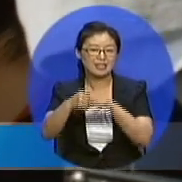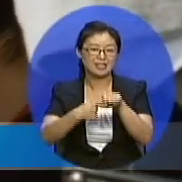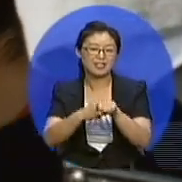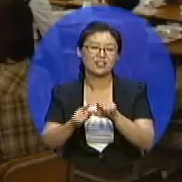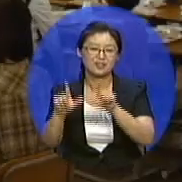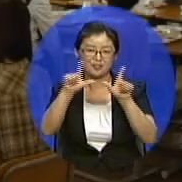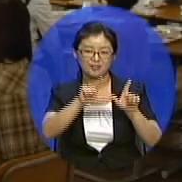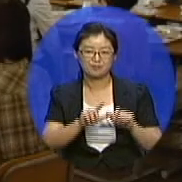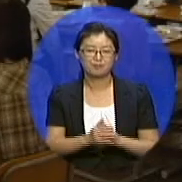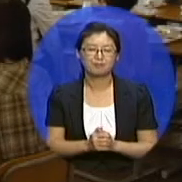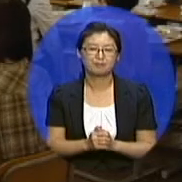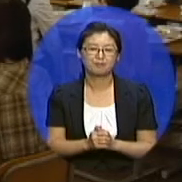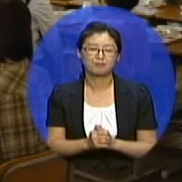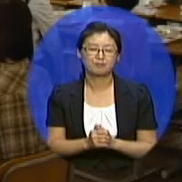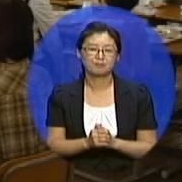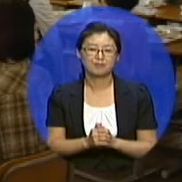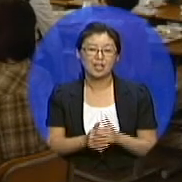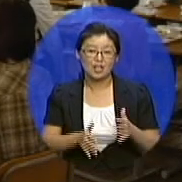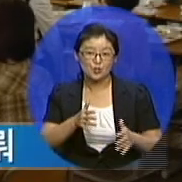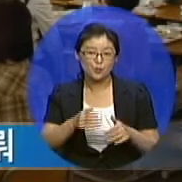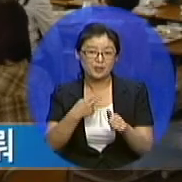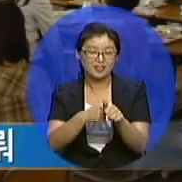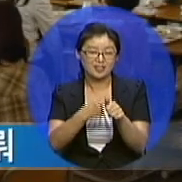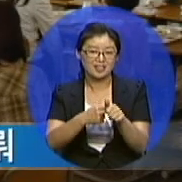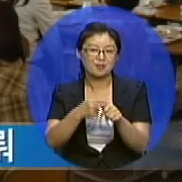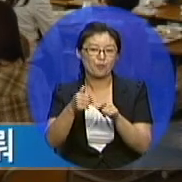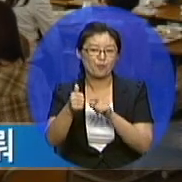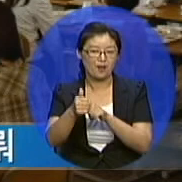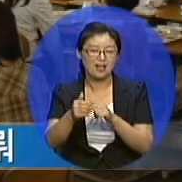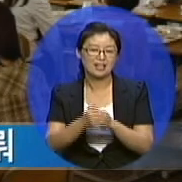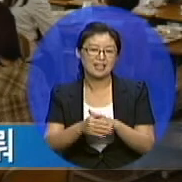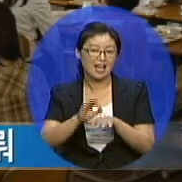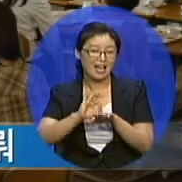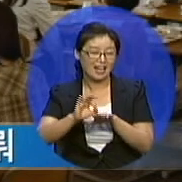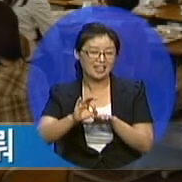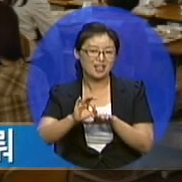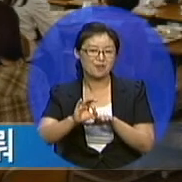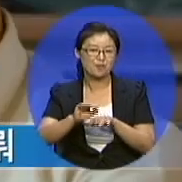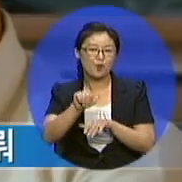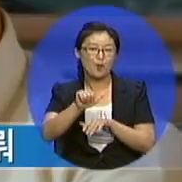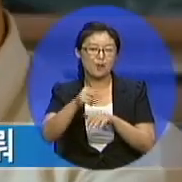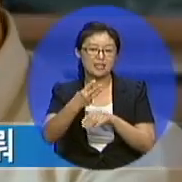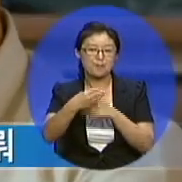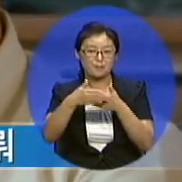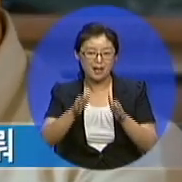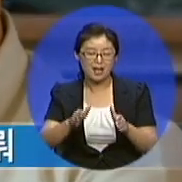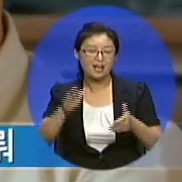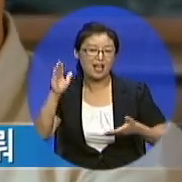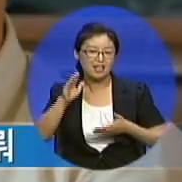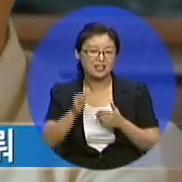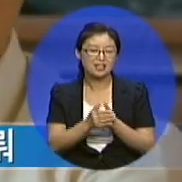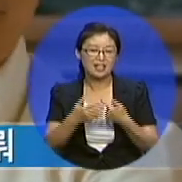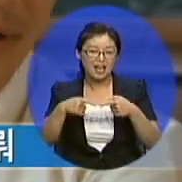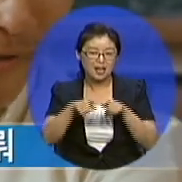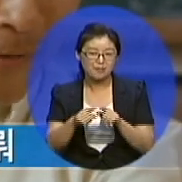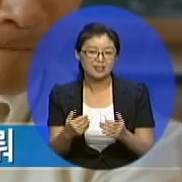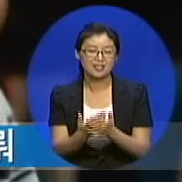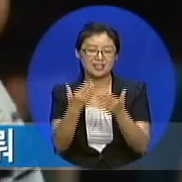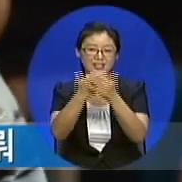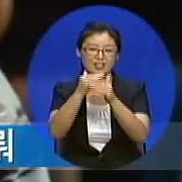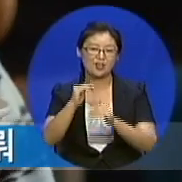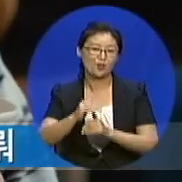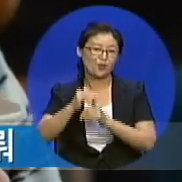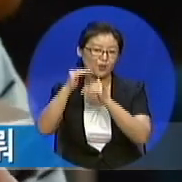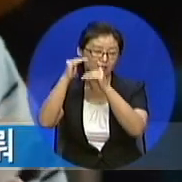됩니다. 초보 선생님 아카오와 시끌벅적한 5학년 3반 아이들이 함께 한 뼘씩 성장해가는